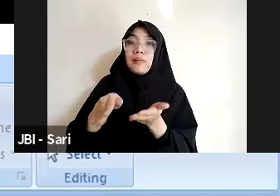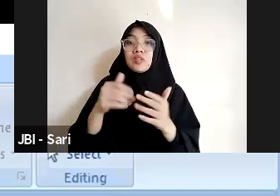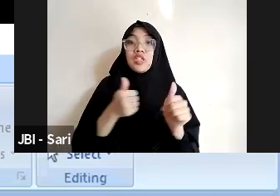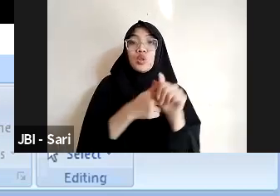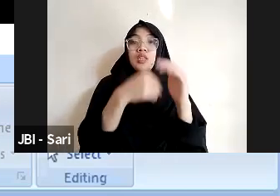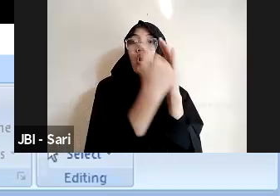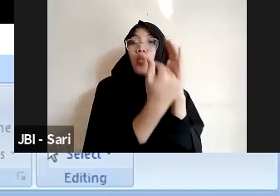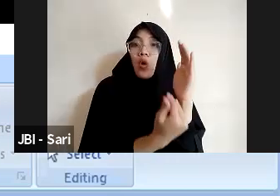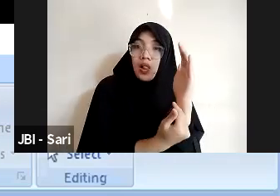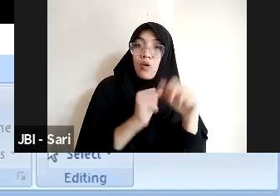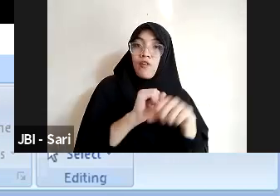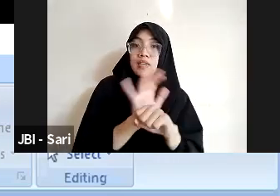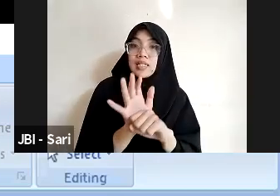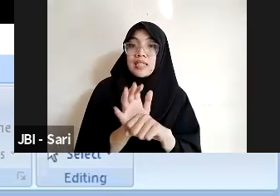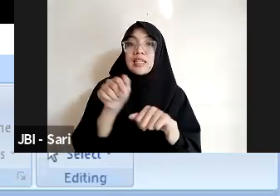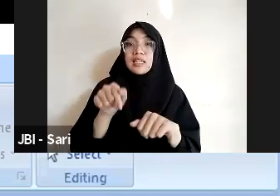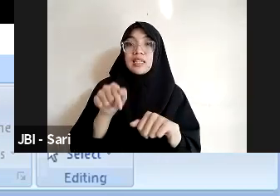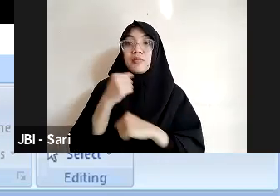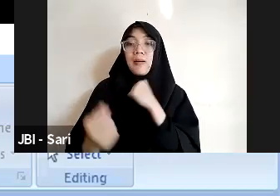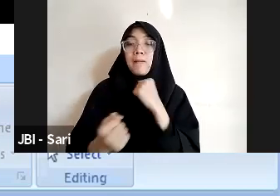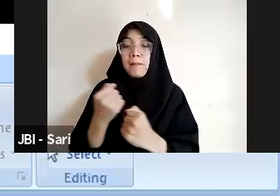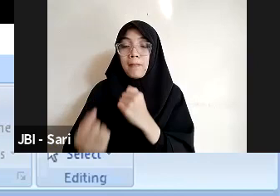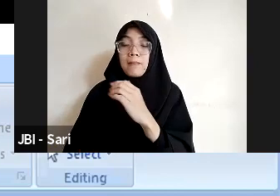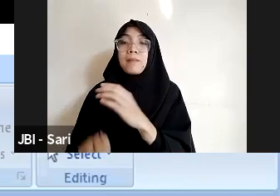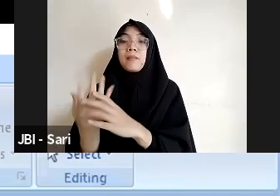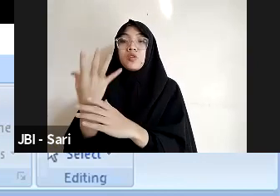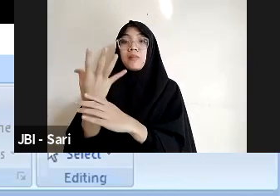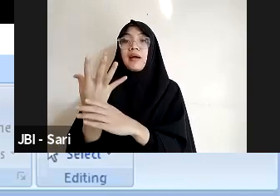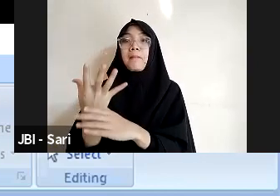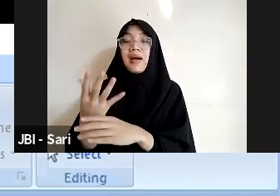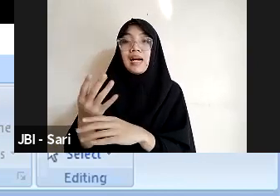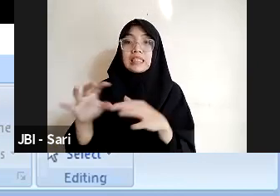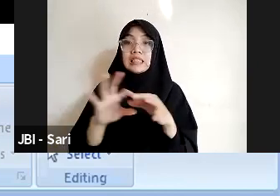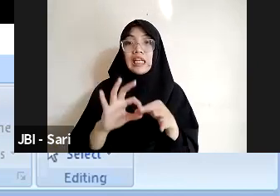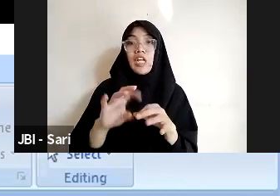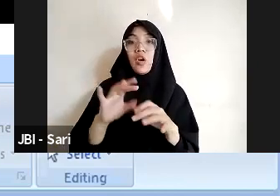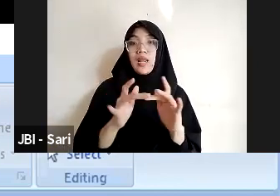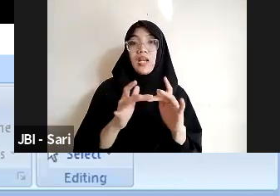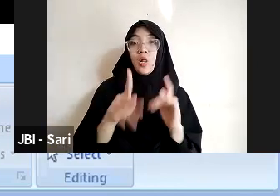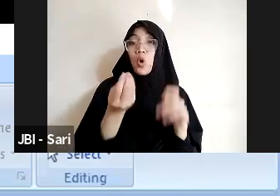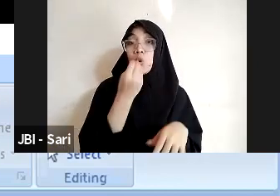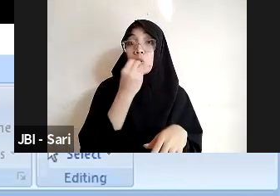dan era disrupsi ini upaya untuk mengembangkan jaringan online. Di konsumsi, kita itu hari ini